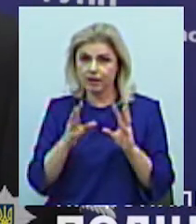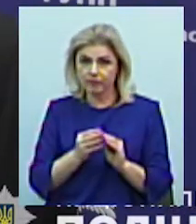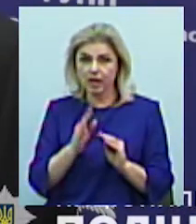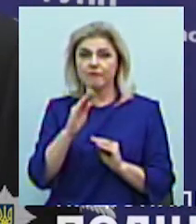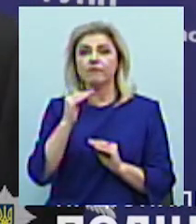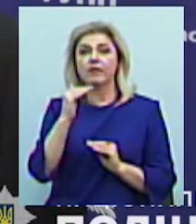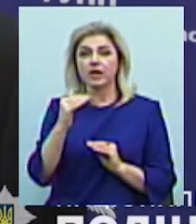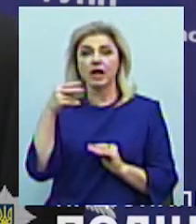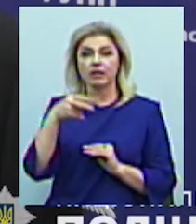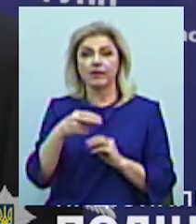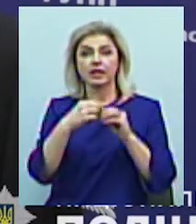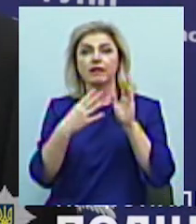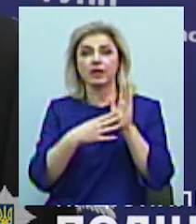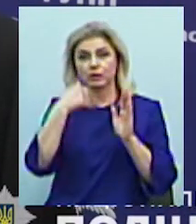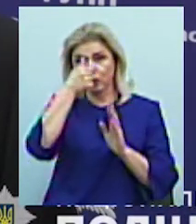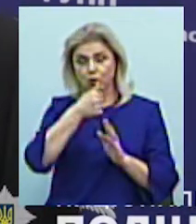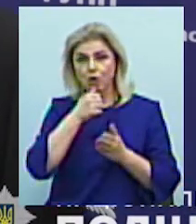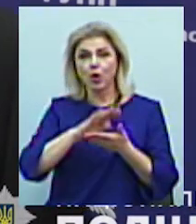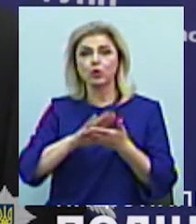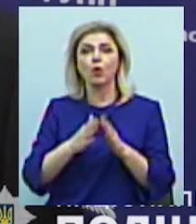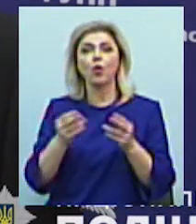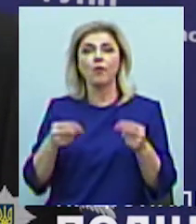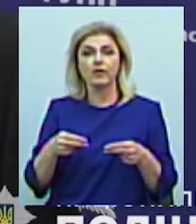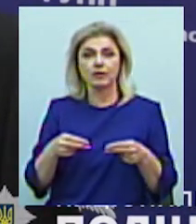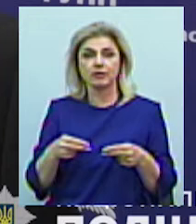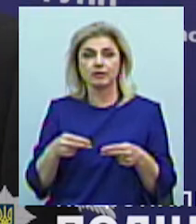лютому 2019 року уклало договір